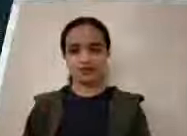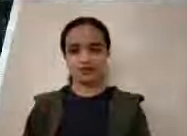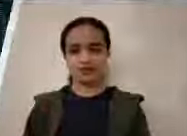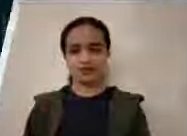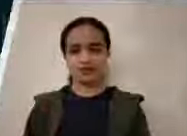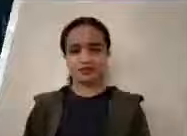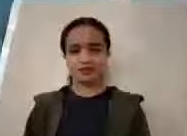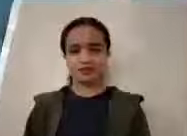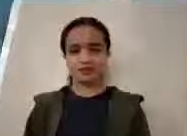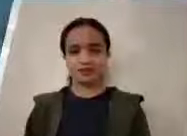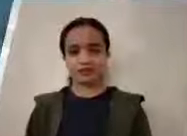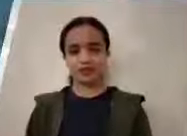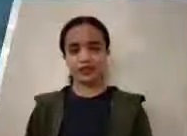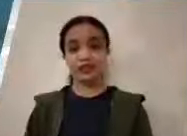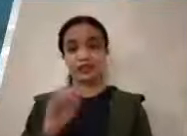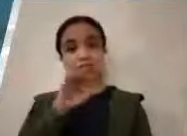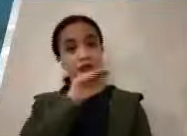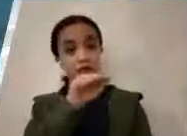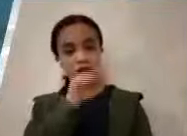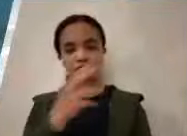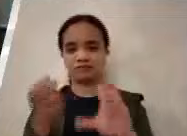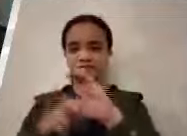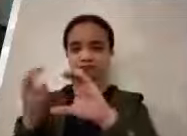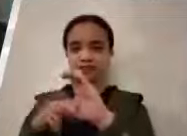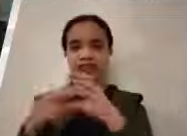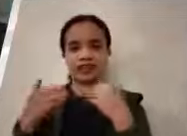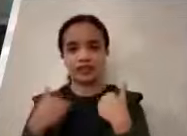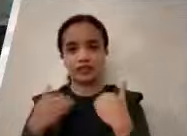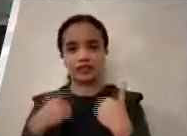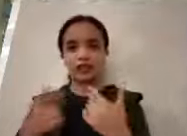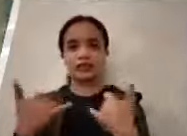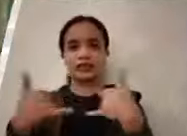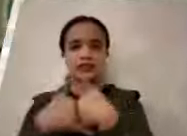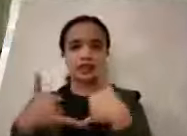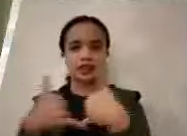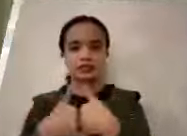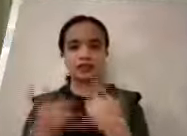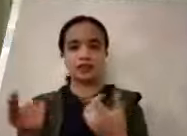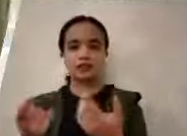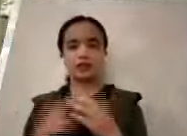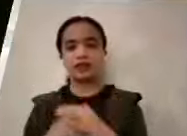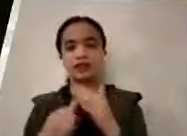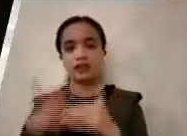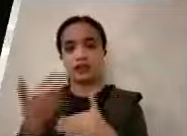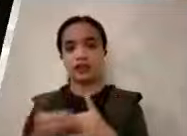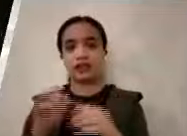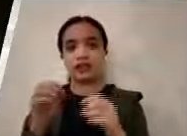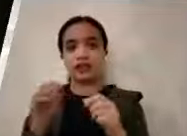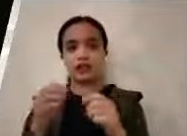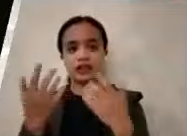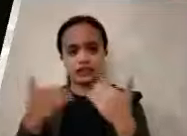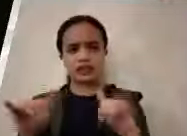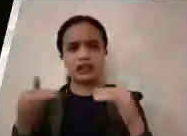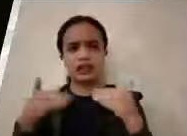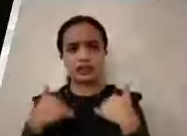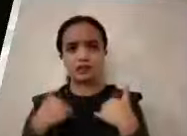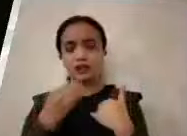Kung pagod na mag-rides, may mga skill games din dito. At syempre, di mawawala ang food stalls.